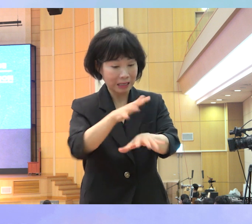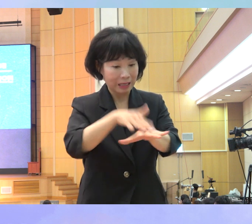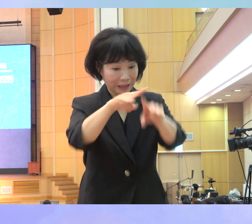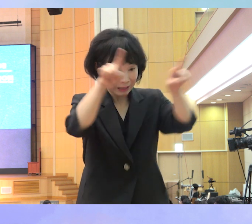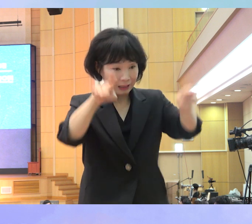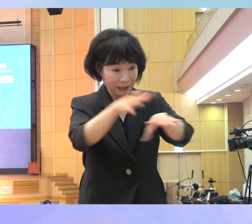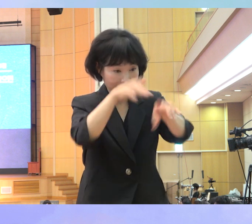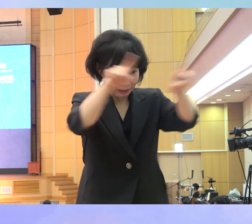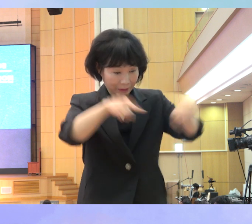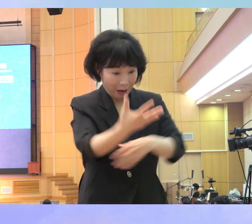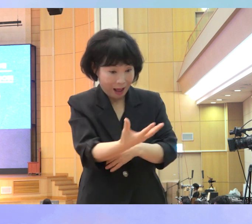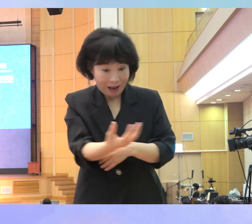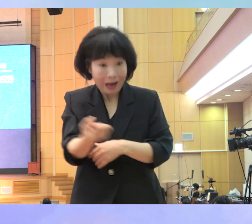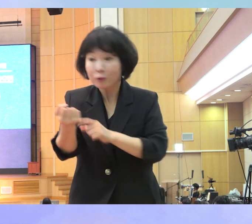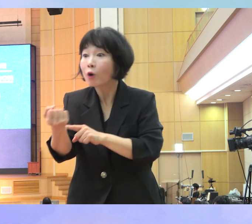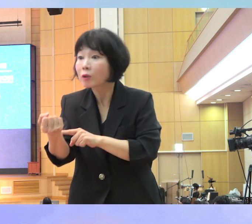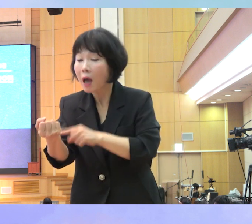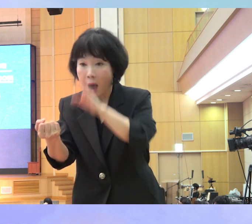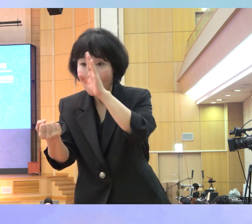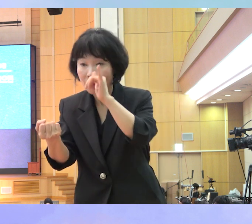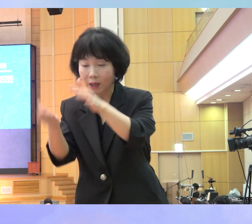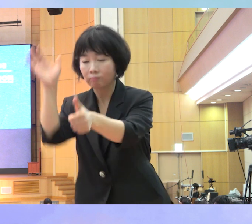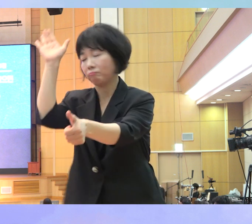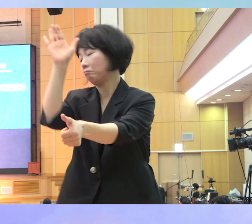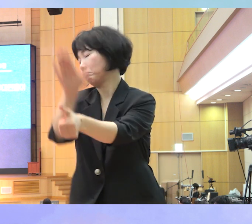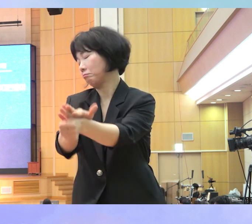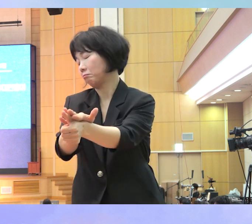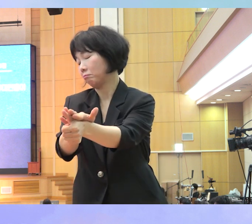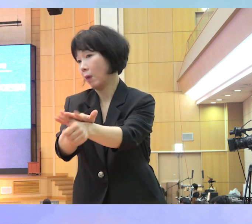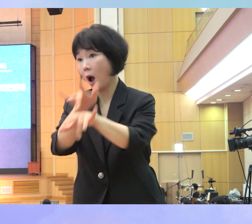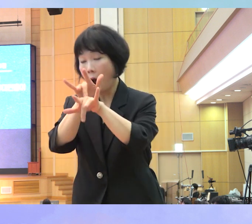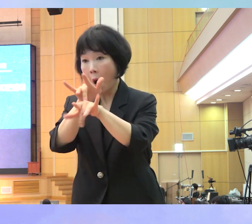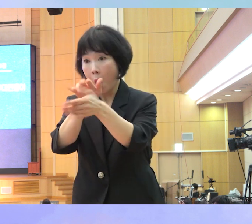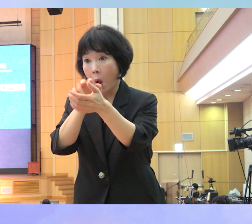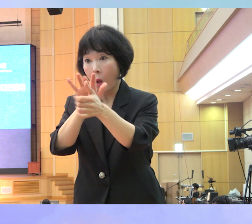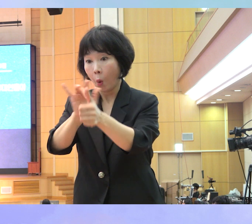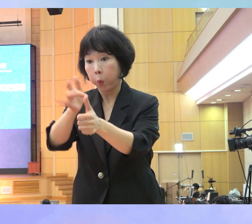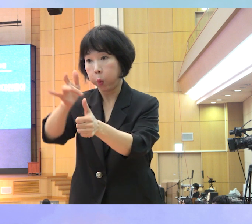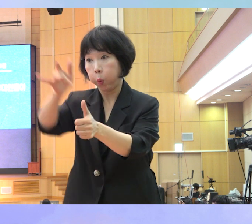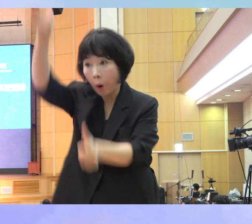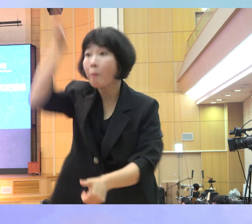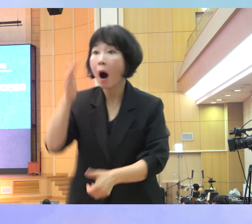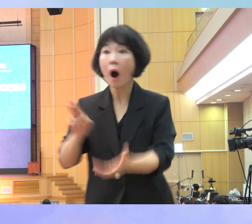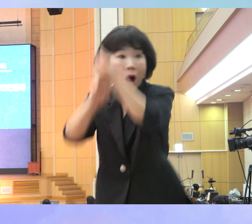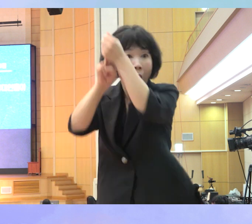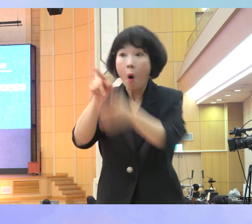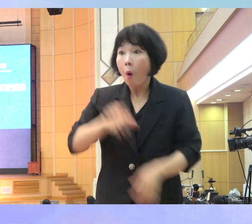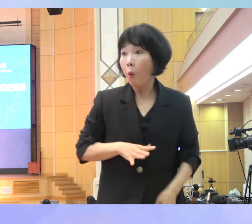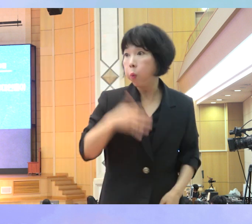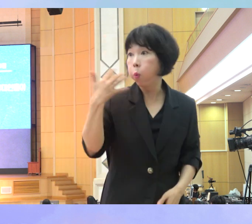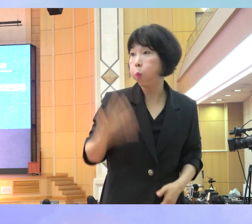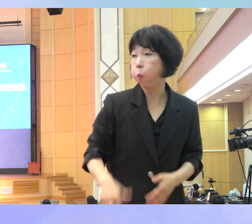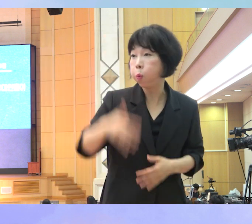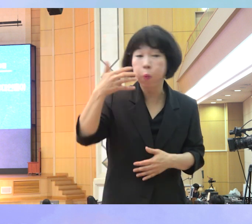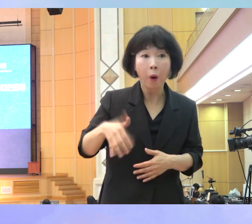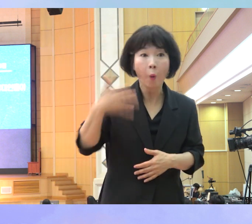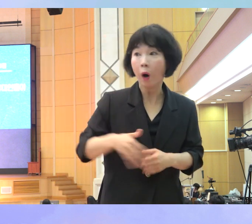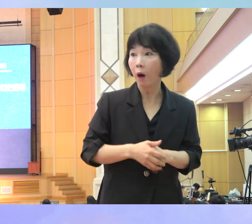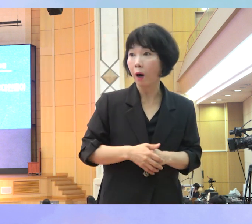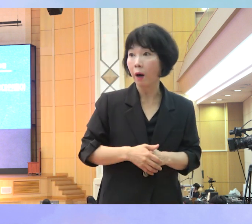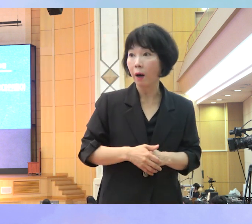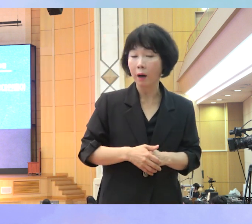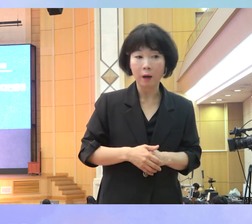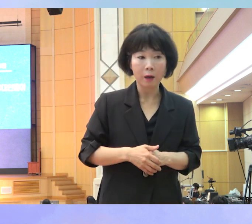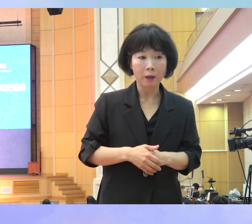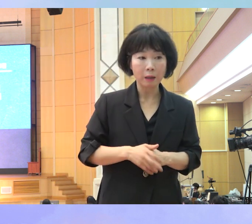사람에게 얹으면 그 병이 떠나가고 악귀도 떠나가더라. 이에 돌아다니며 마술하는 어떤